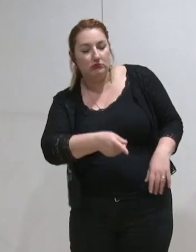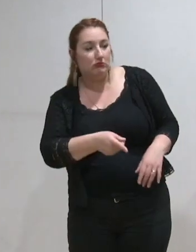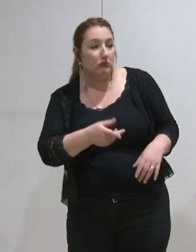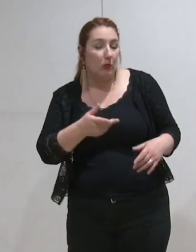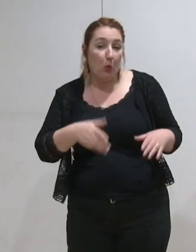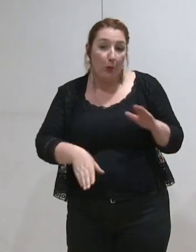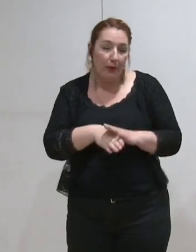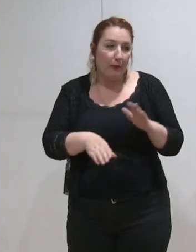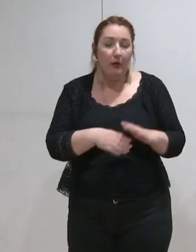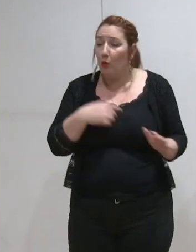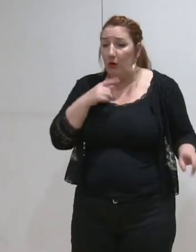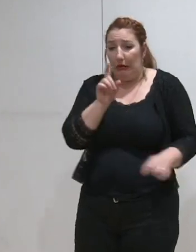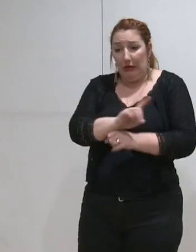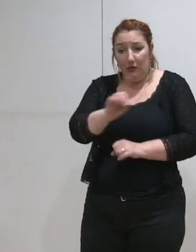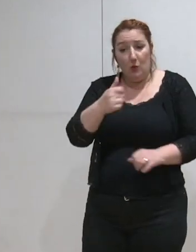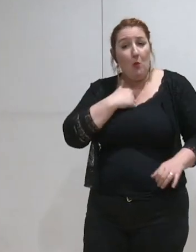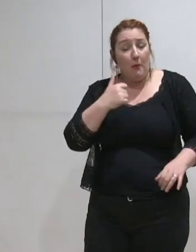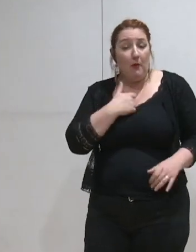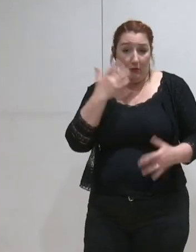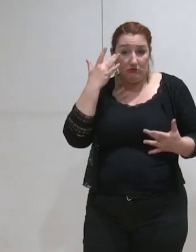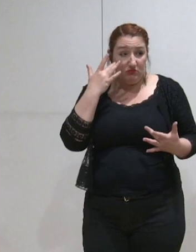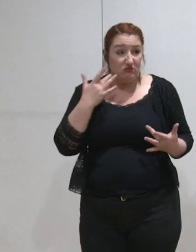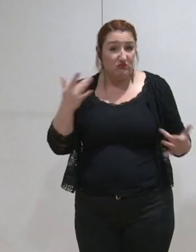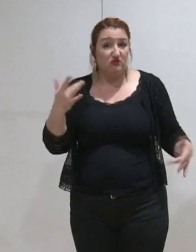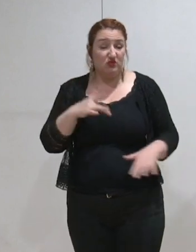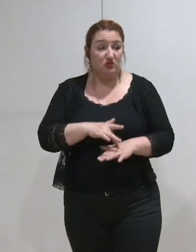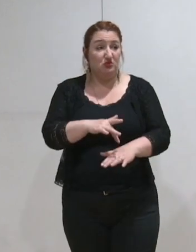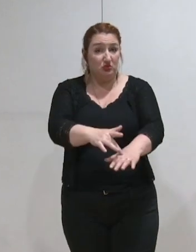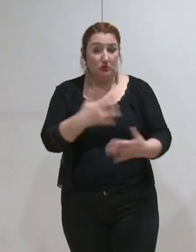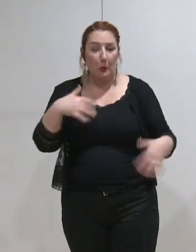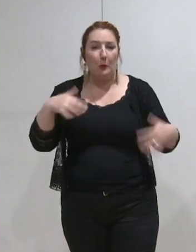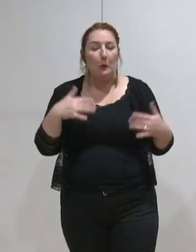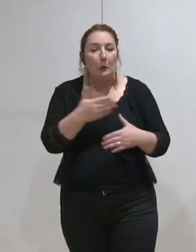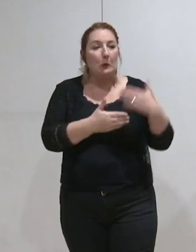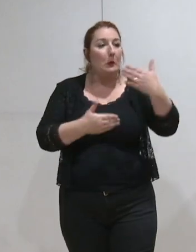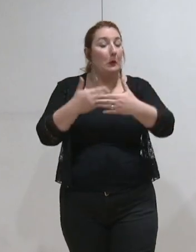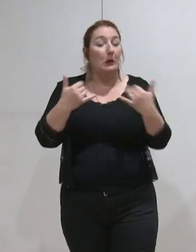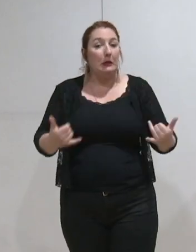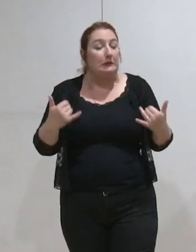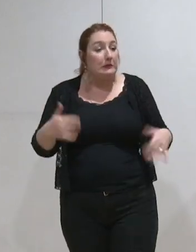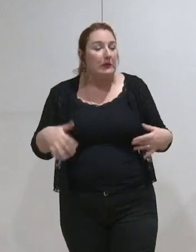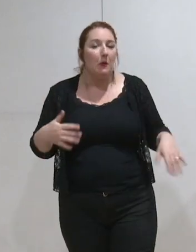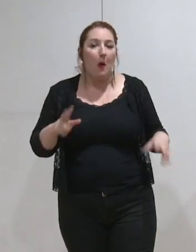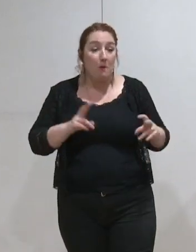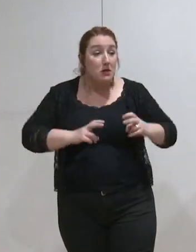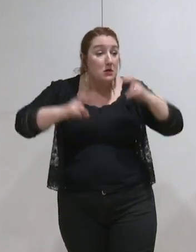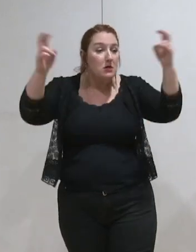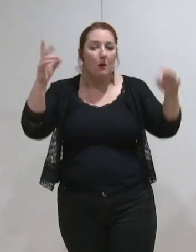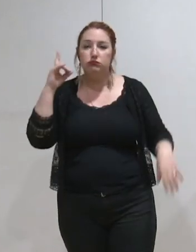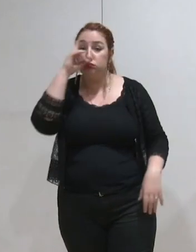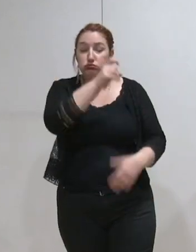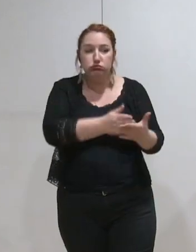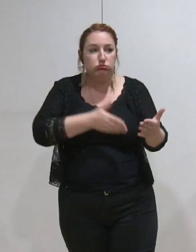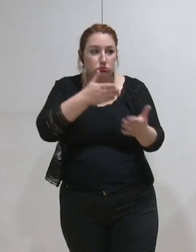ça n'est pas une critique j'ai expérimenté moi-même les difficultés pour faire monter ce dispositif en charge mais on voit bien que le